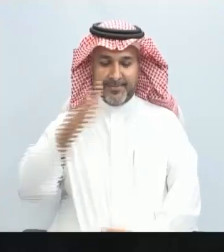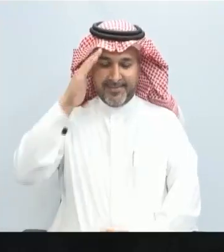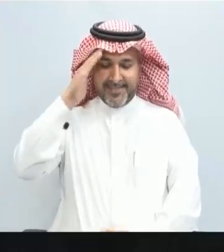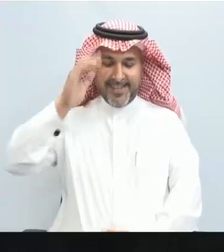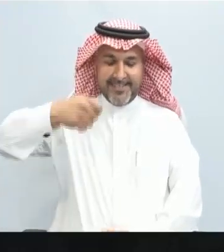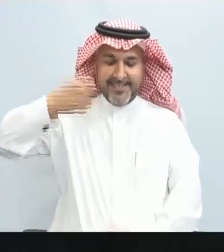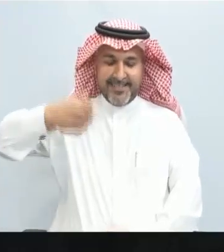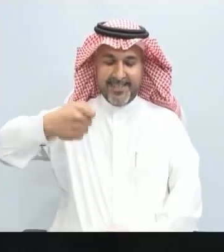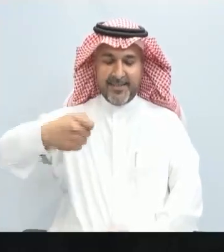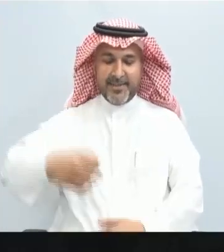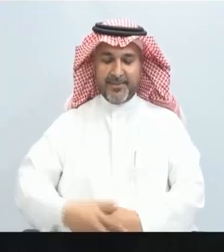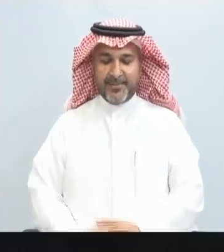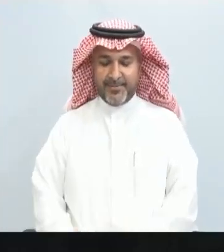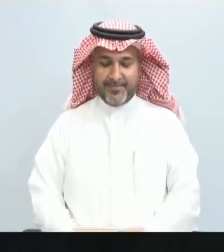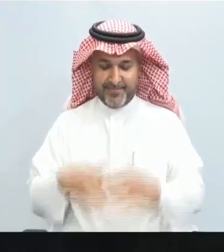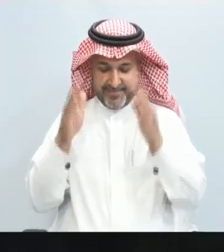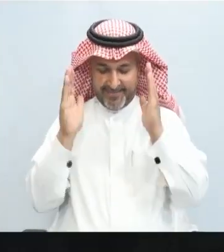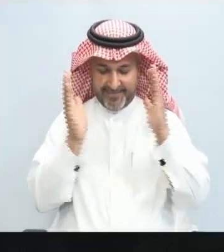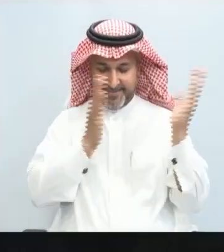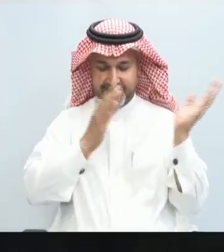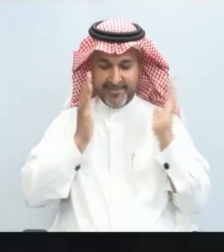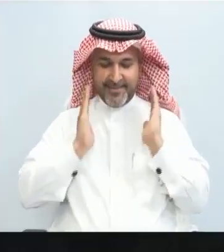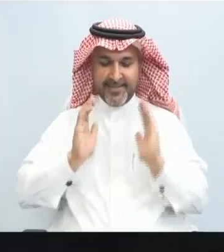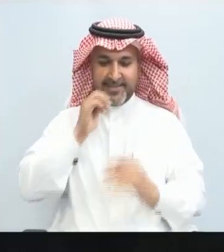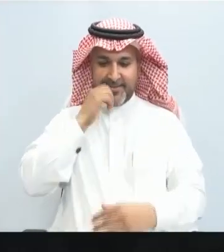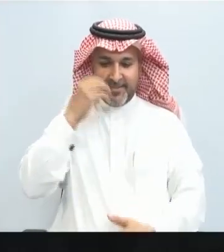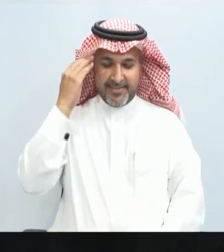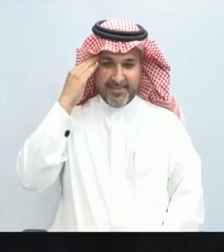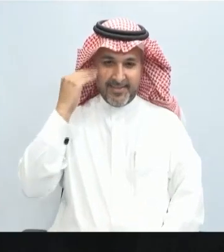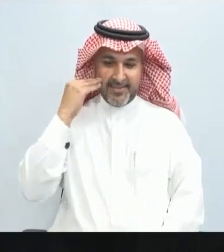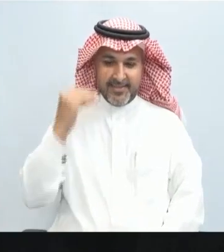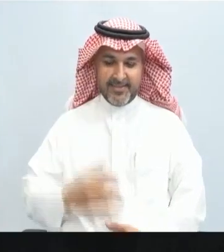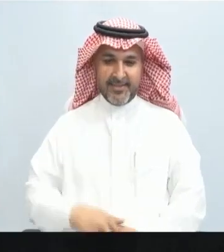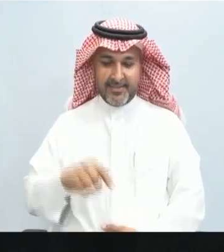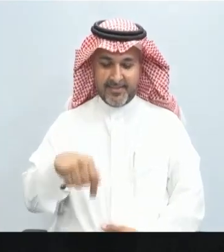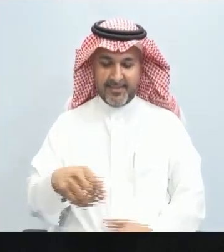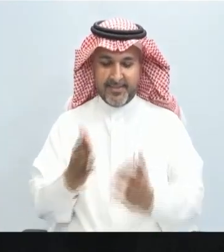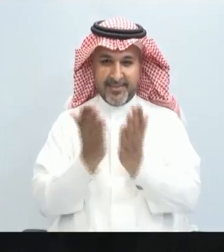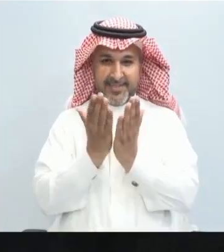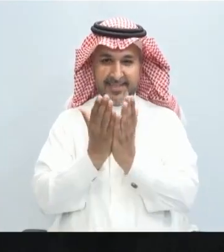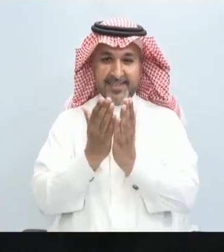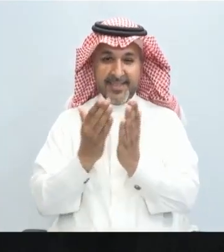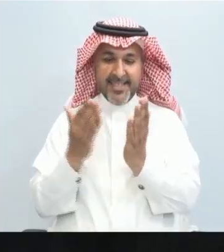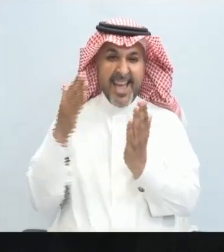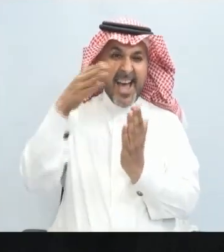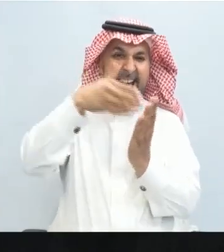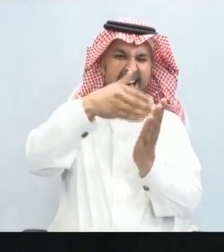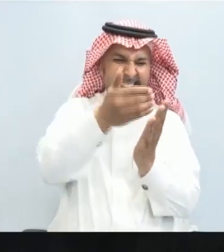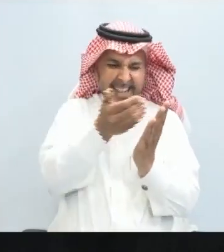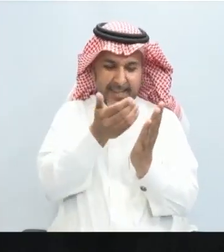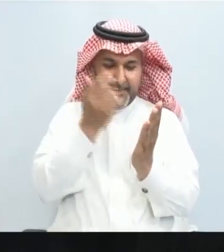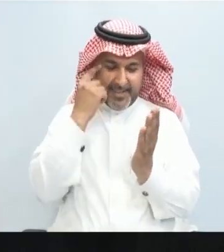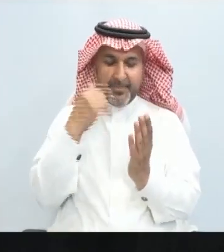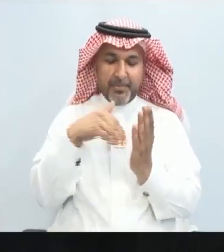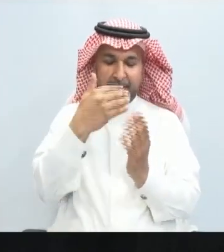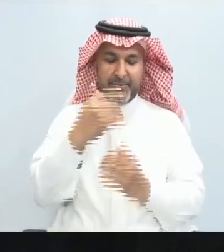السلام عليكم ورحمه الله وبركاته اهلا وسهلا بكم اعزائي الطلاب والطالبات في الدرس قبل الاخير من دروس هذا المقرر